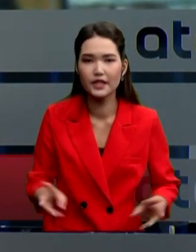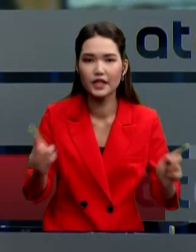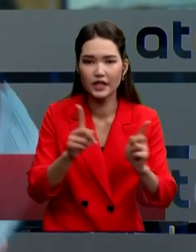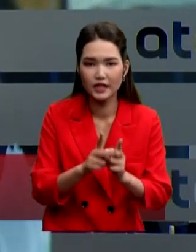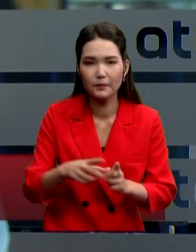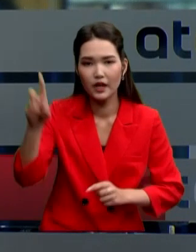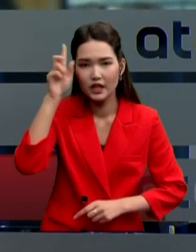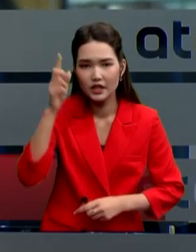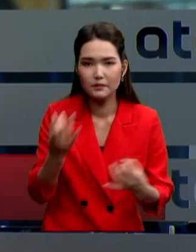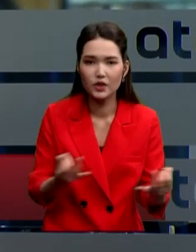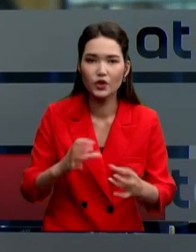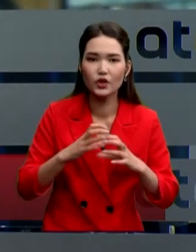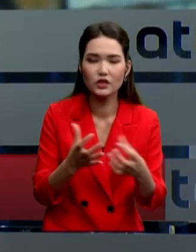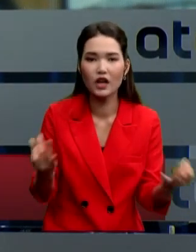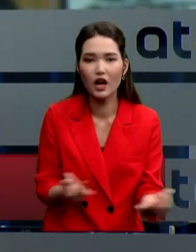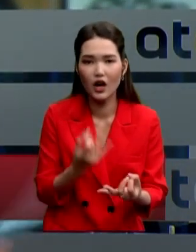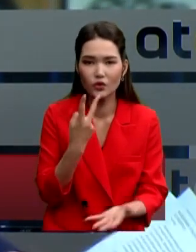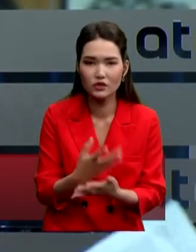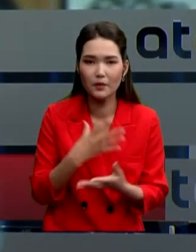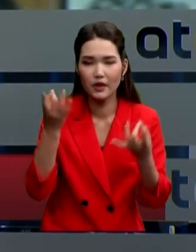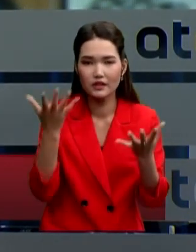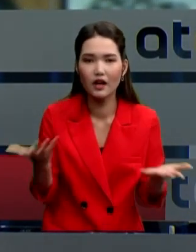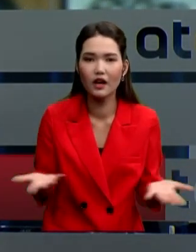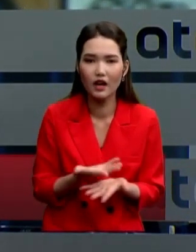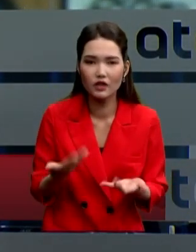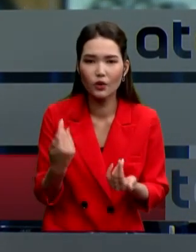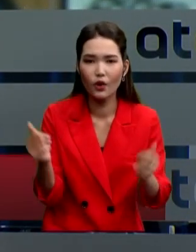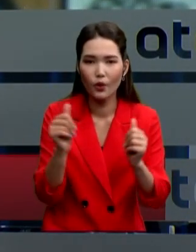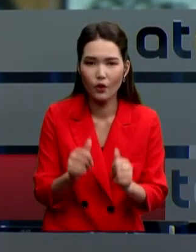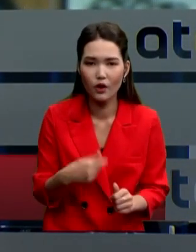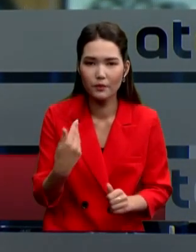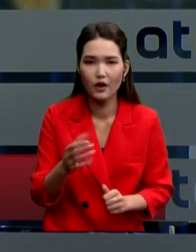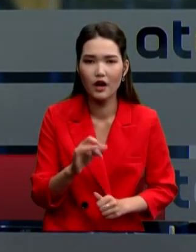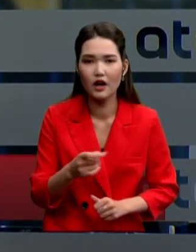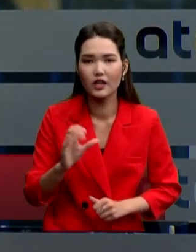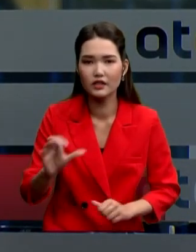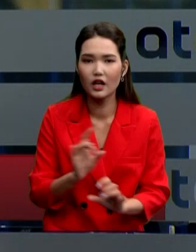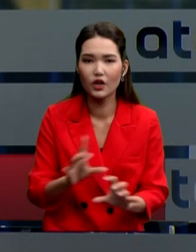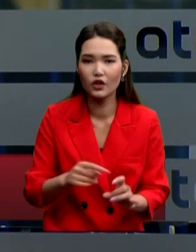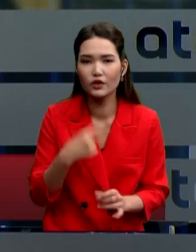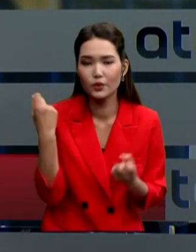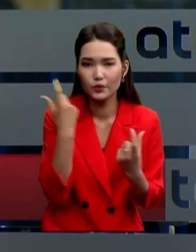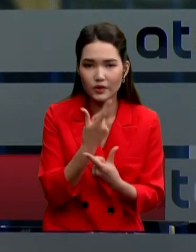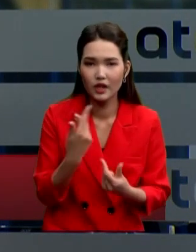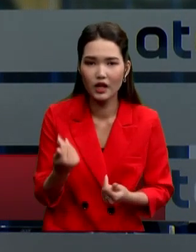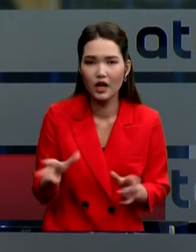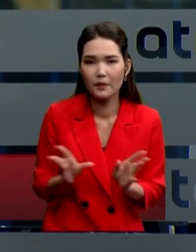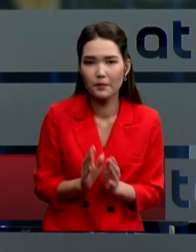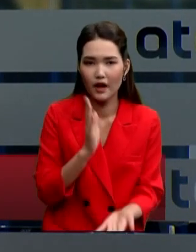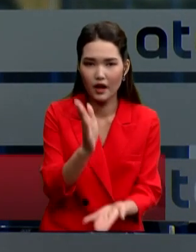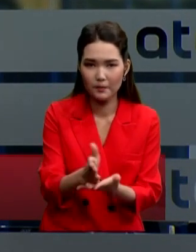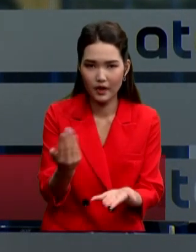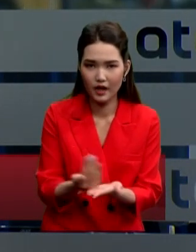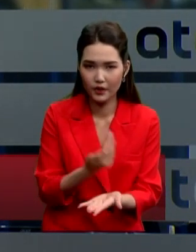Дипломаттармен түйткілді дүниелерді талқылаған көрінеді. Нақты қандай? Оны форумда жүрген әріптесім Арай Сүгірбайдан сұрап білейік. Ол бізбен дәл қазір тікелей